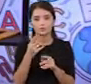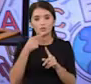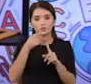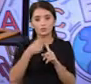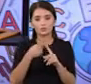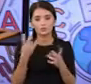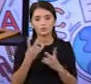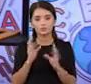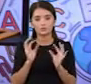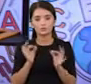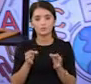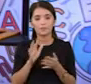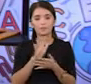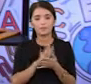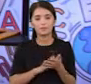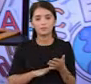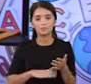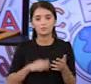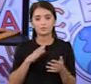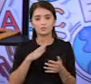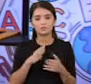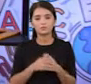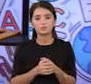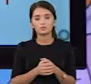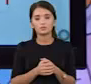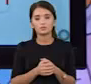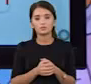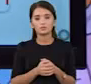bu yana 3 santimetr davom etayapti.